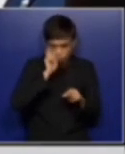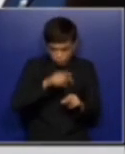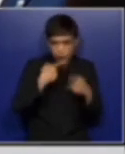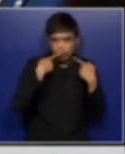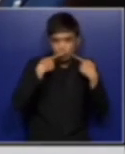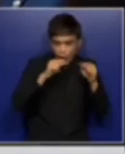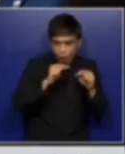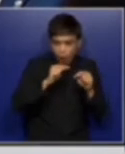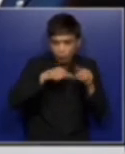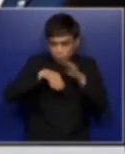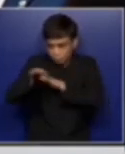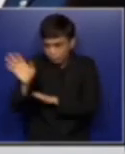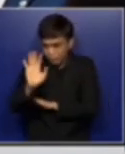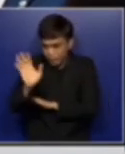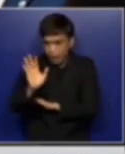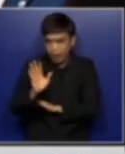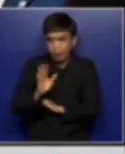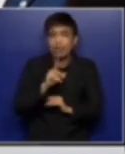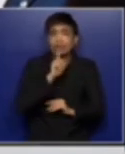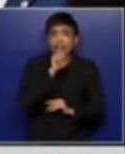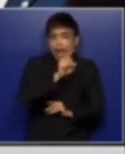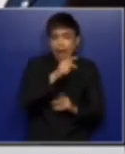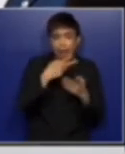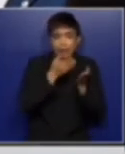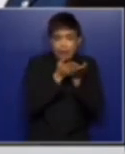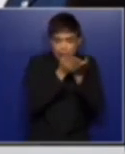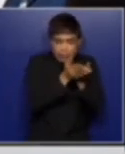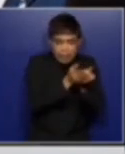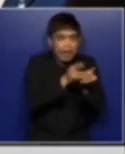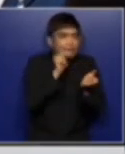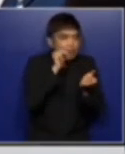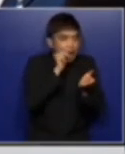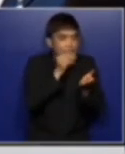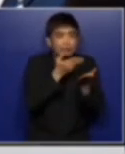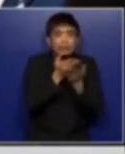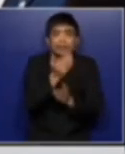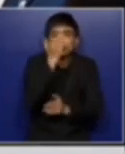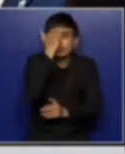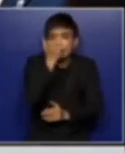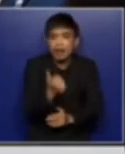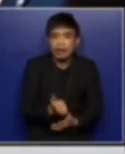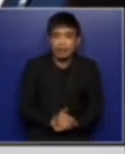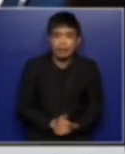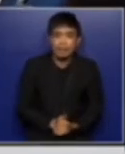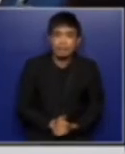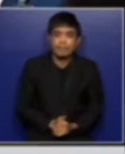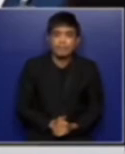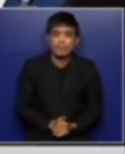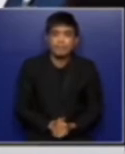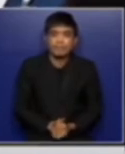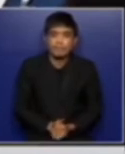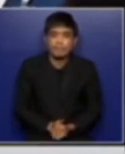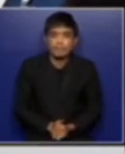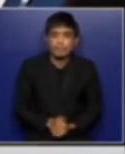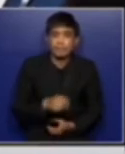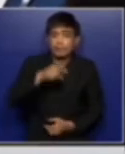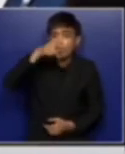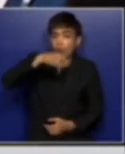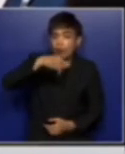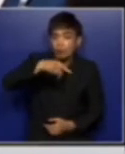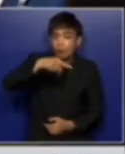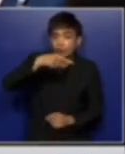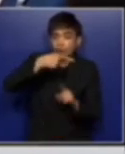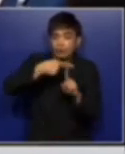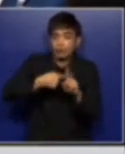านจะซื้อเรือดำน้ำไปทำอะไรครับประเด็นที่ผมจะต้องฝากต่ออีกครับว่าวันพุธที่8กรกฎาค